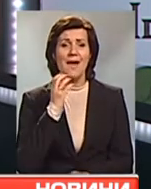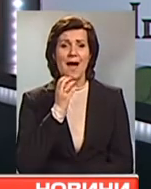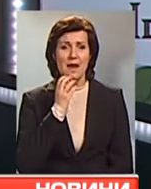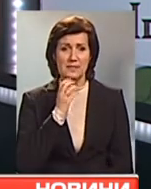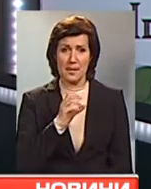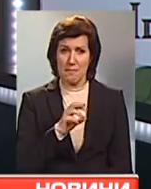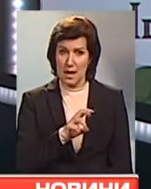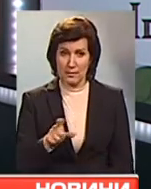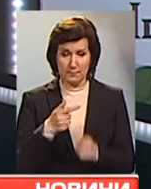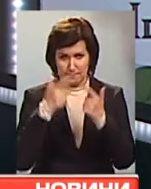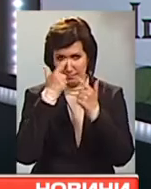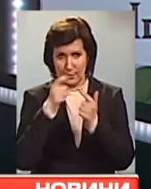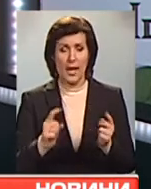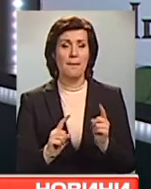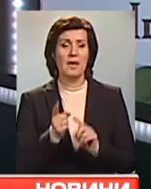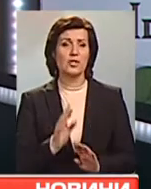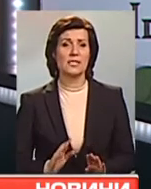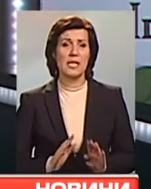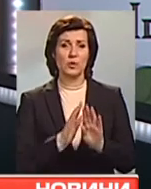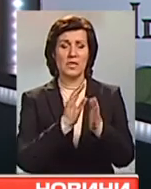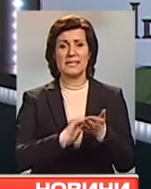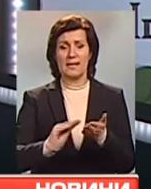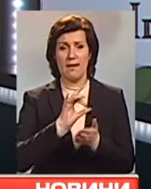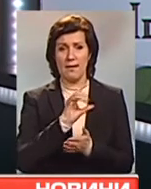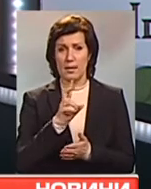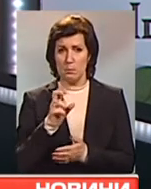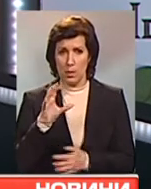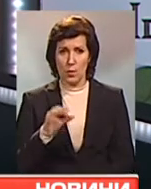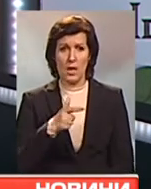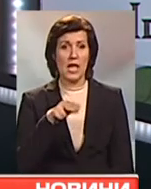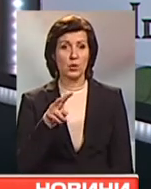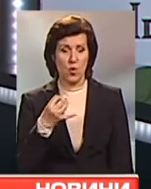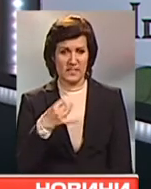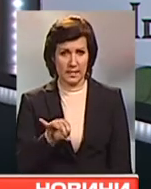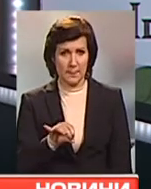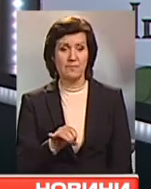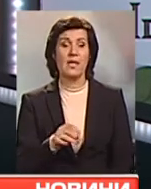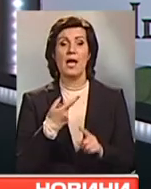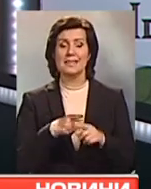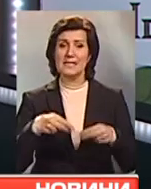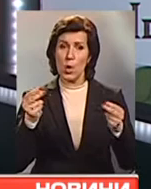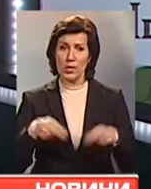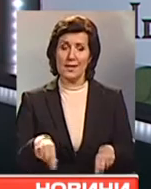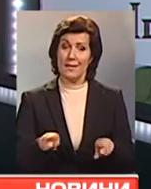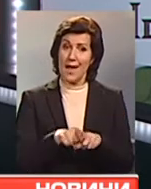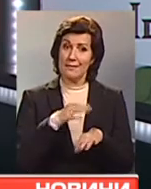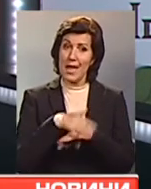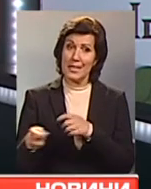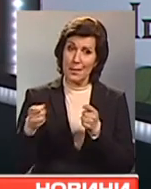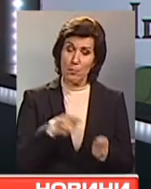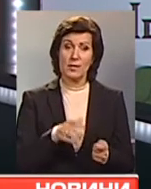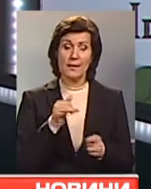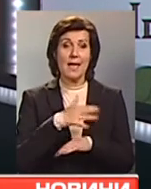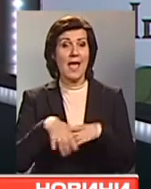Еміратах. Про це повідомив перший заступник секретаря РНБО Олег Гладковський. Це контракти як на імпорт, так і